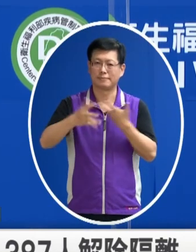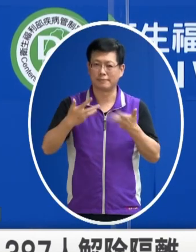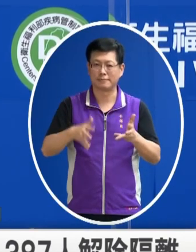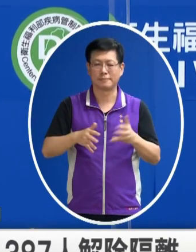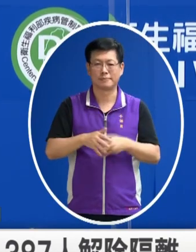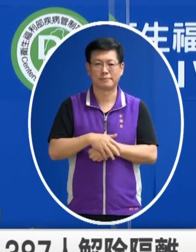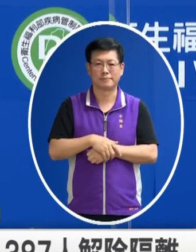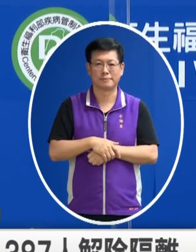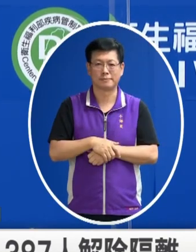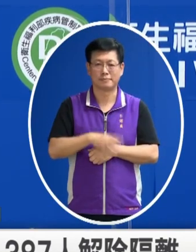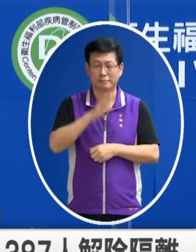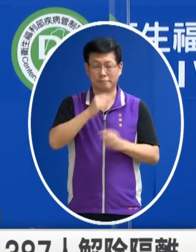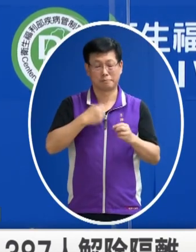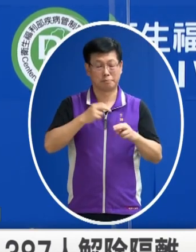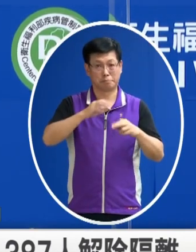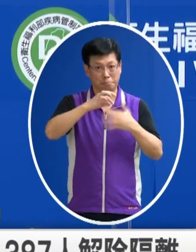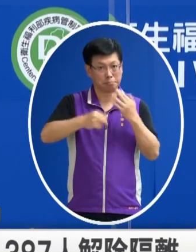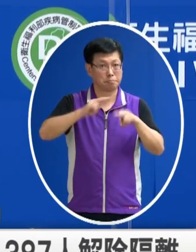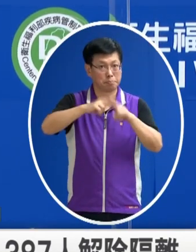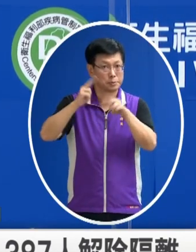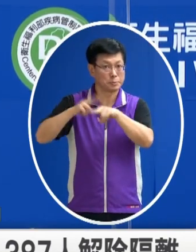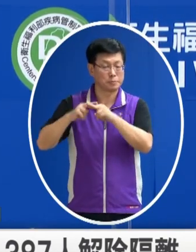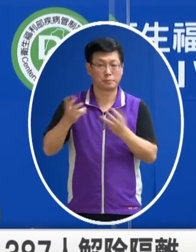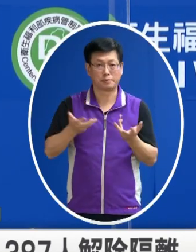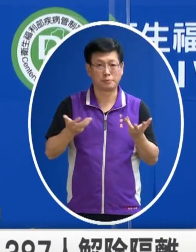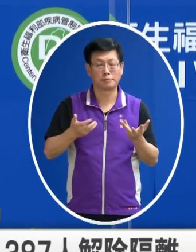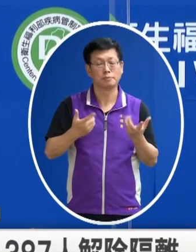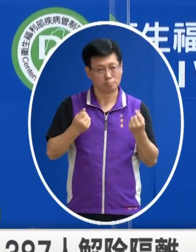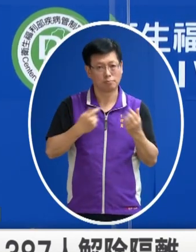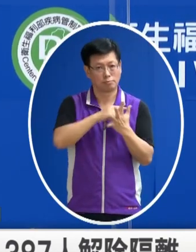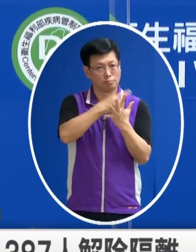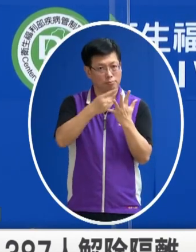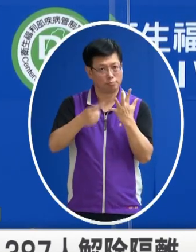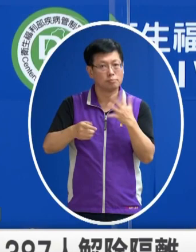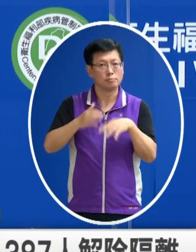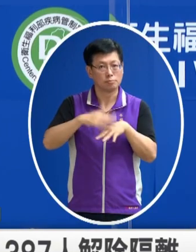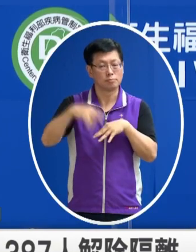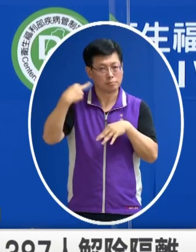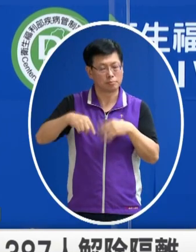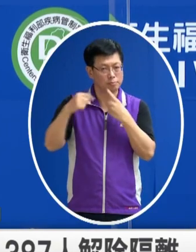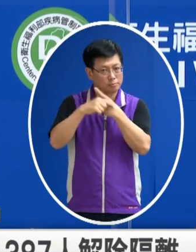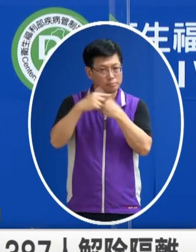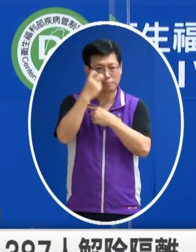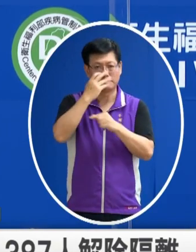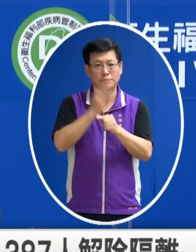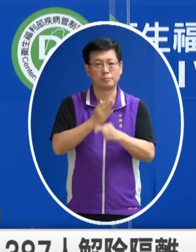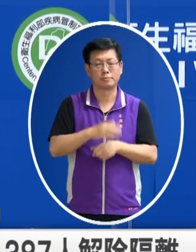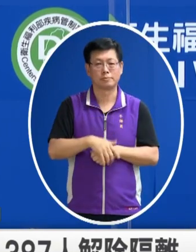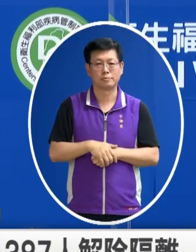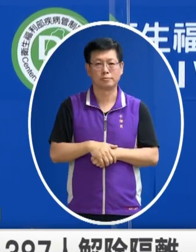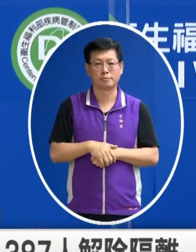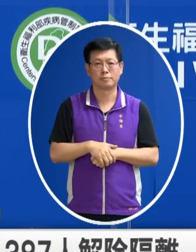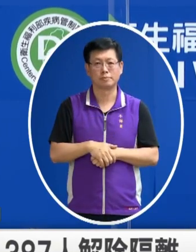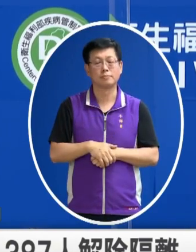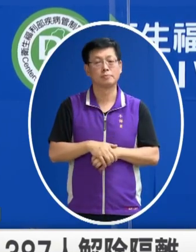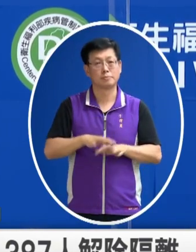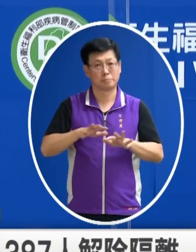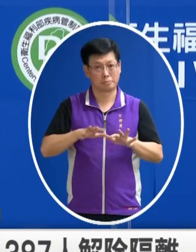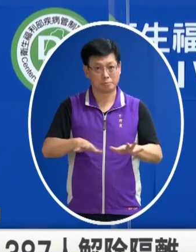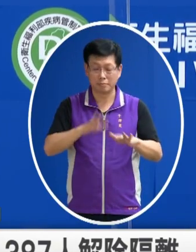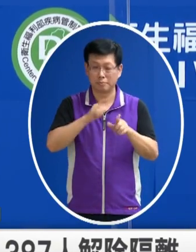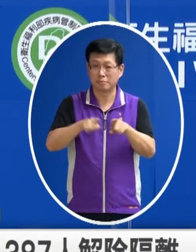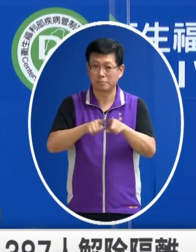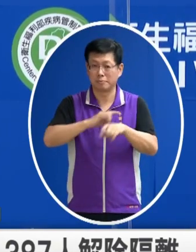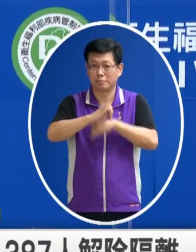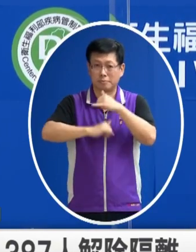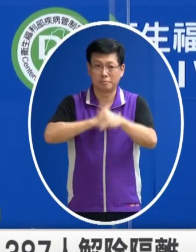些开放的一些措施哈，陆陆续续也都在检讨中哈。那反正我们这是在日常